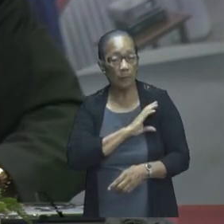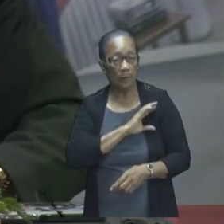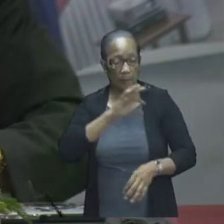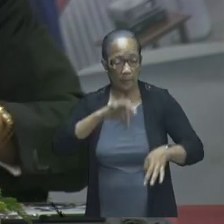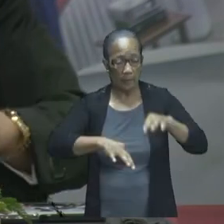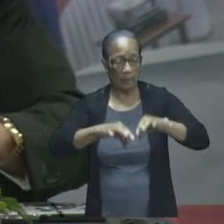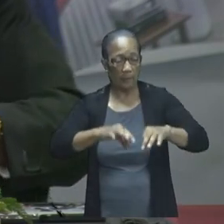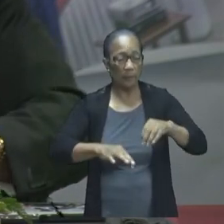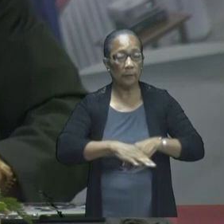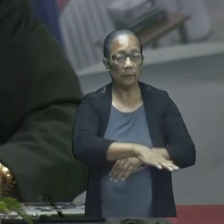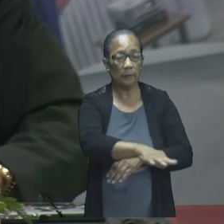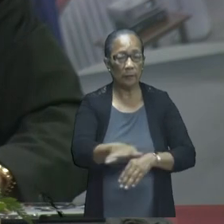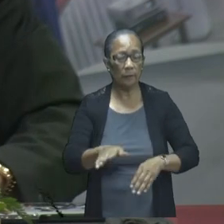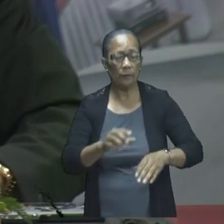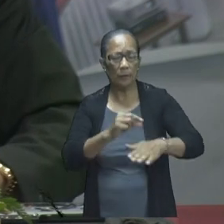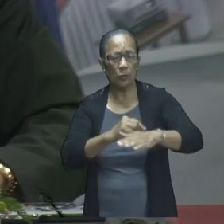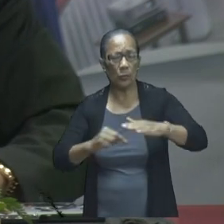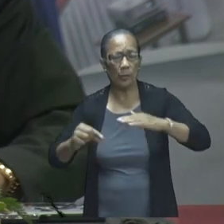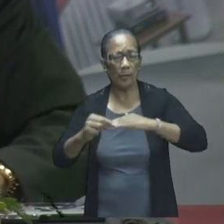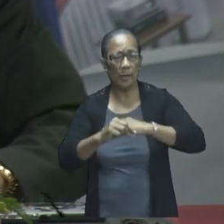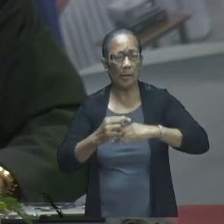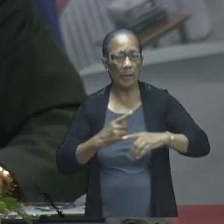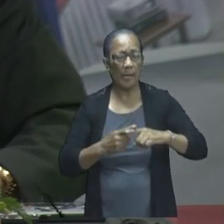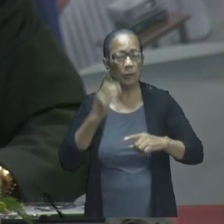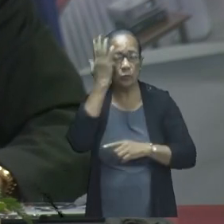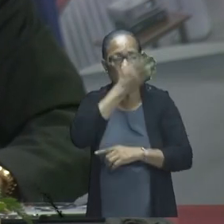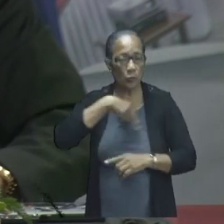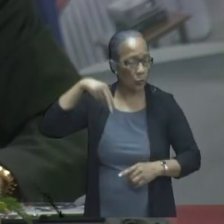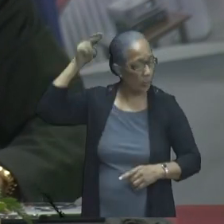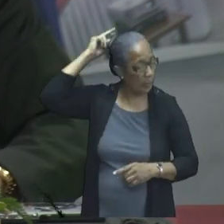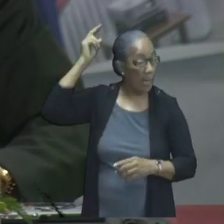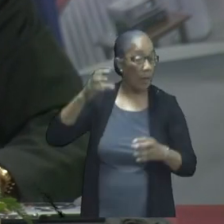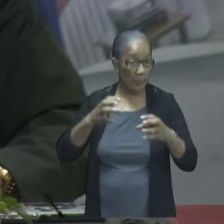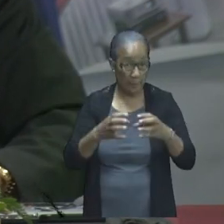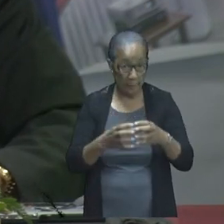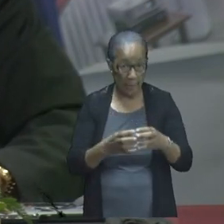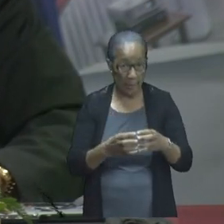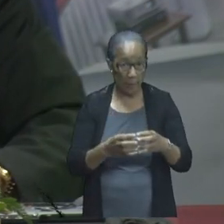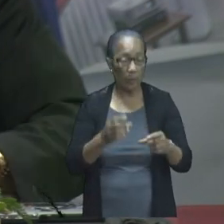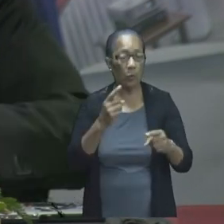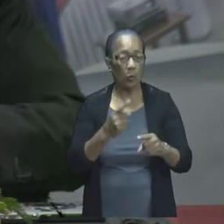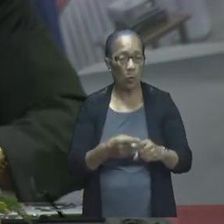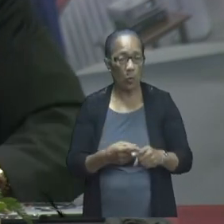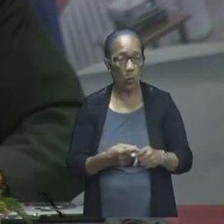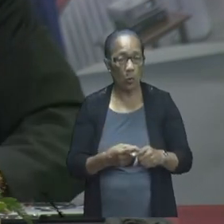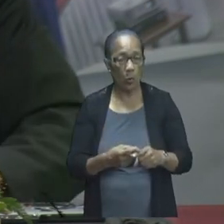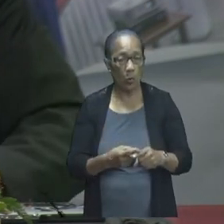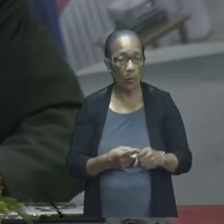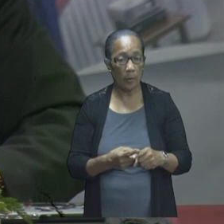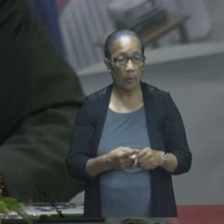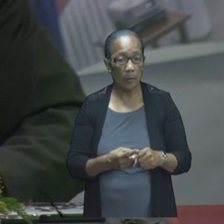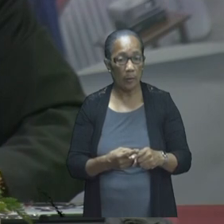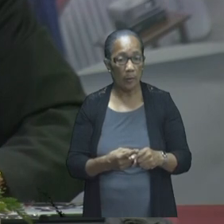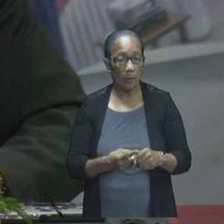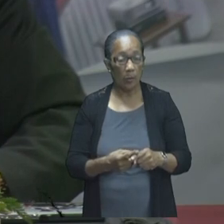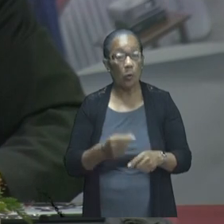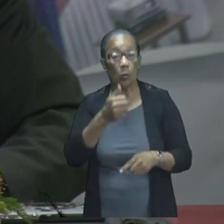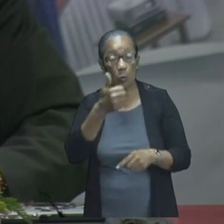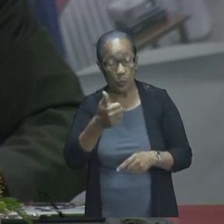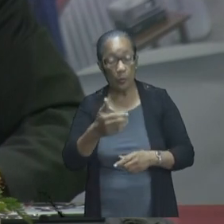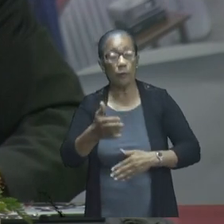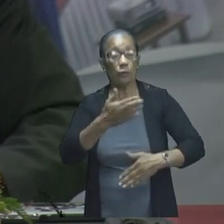als jana en suriname inmiddels zijn we al heel ver gevorderd met ons voorbereiden voor